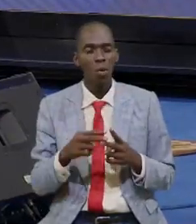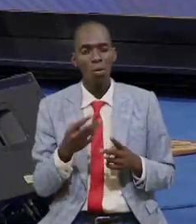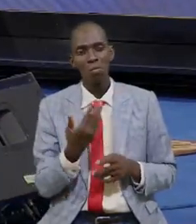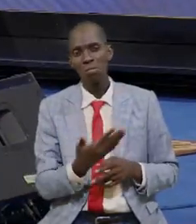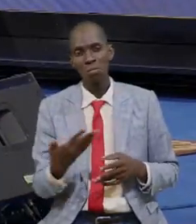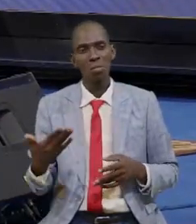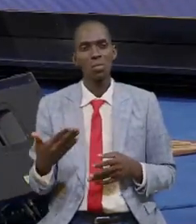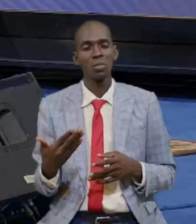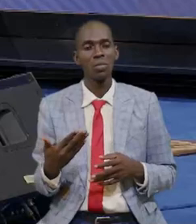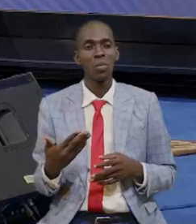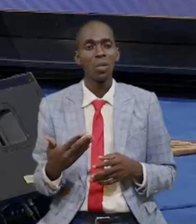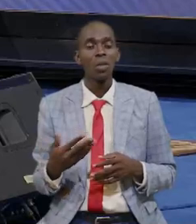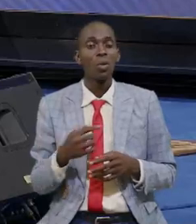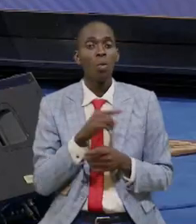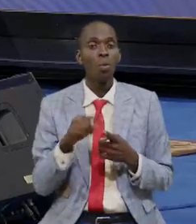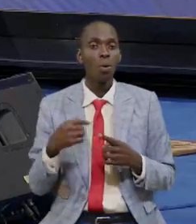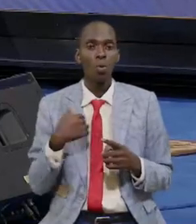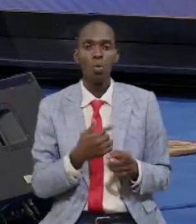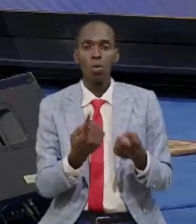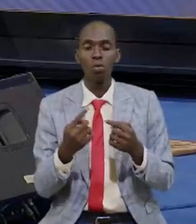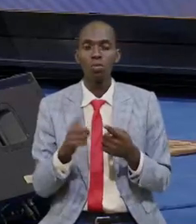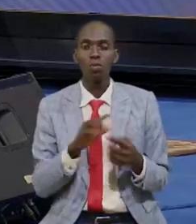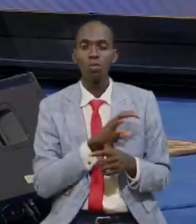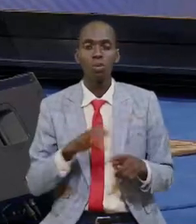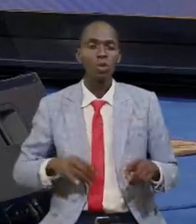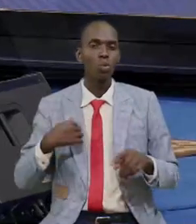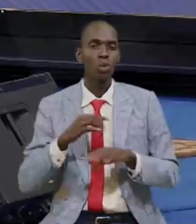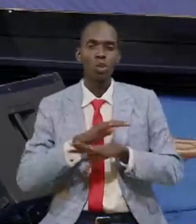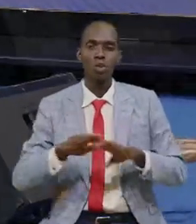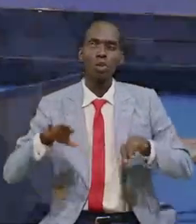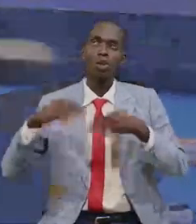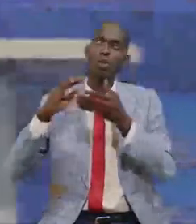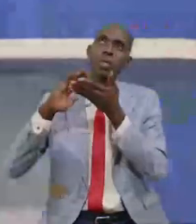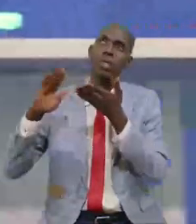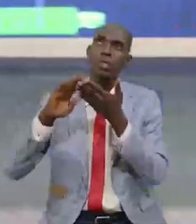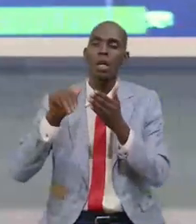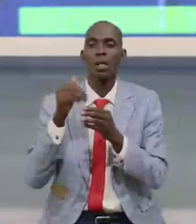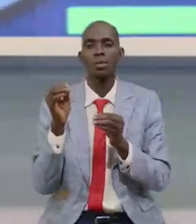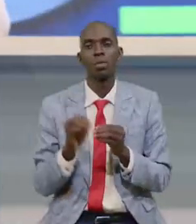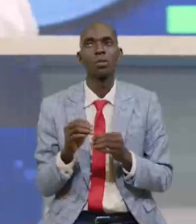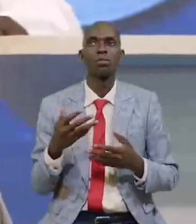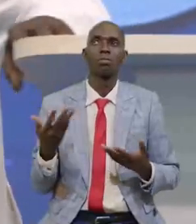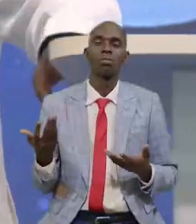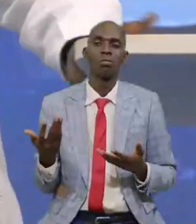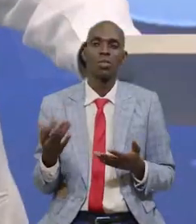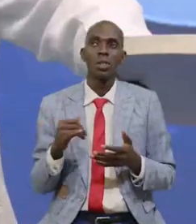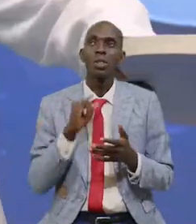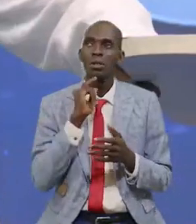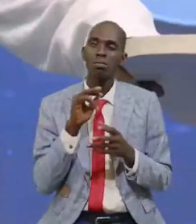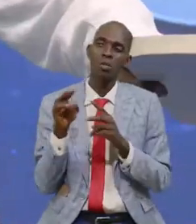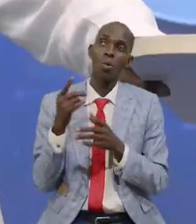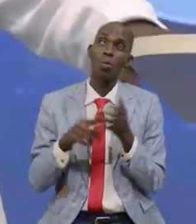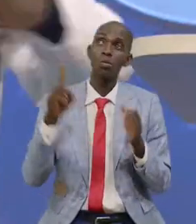semblable. Lorsque nous venons à Christ, on ne donne plus des excuses. C'est comme ce que tu